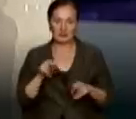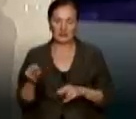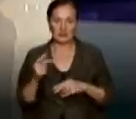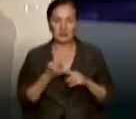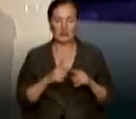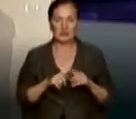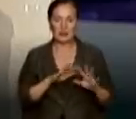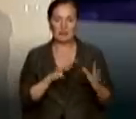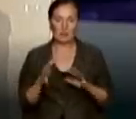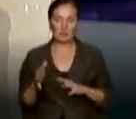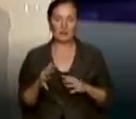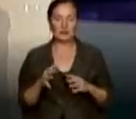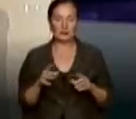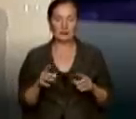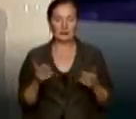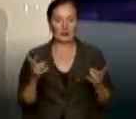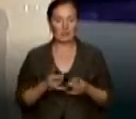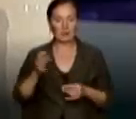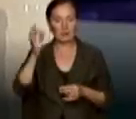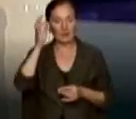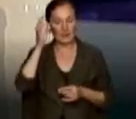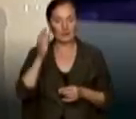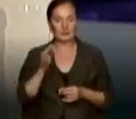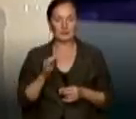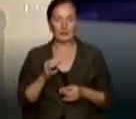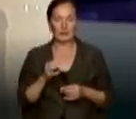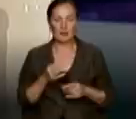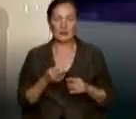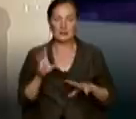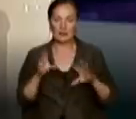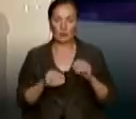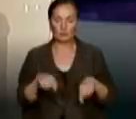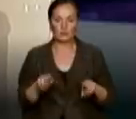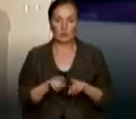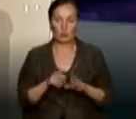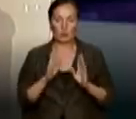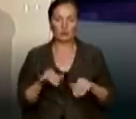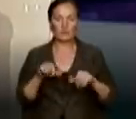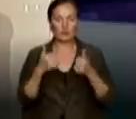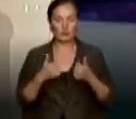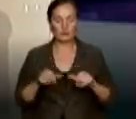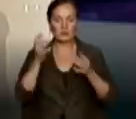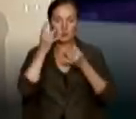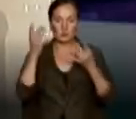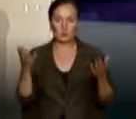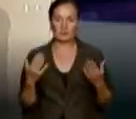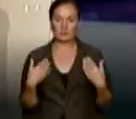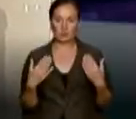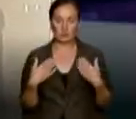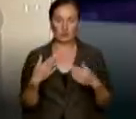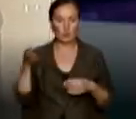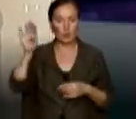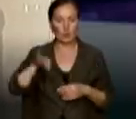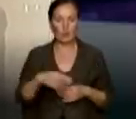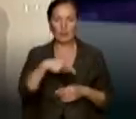момент теж треба пам'ятати. І за рахунок ось такого, тоді, звісно, що буде формуватись культура відпочинку. Про те, що гора Повиха